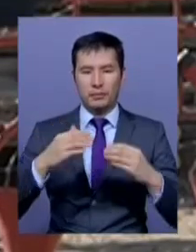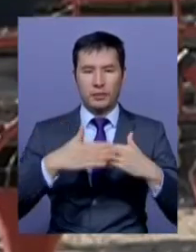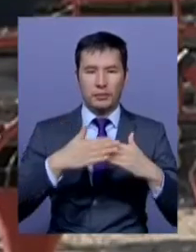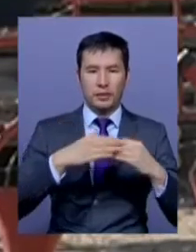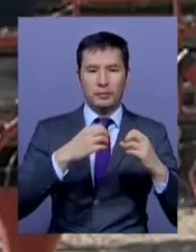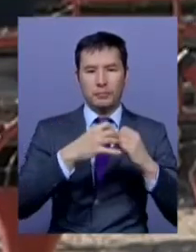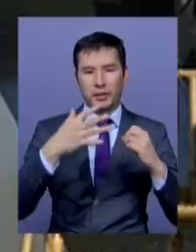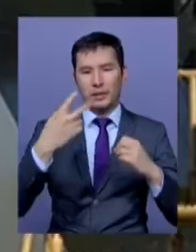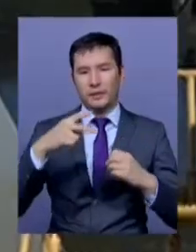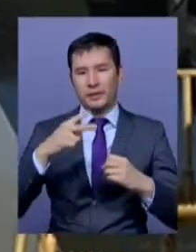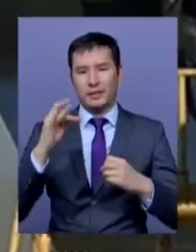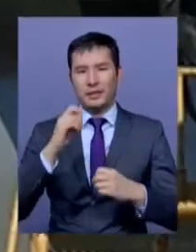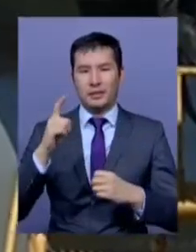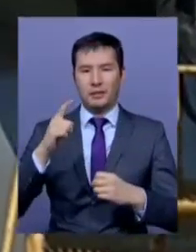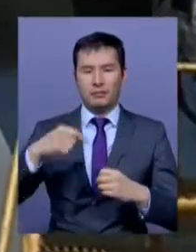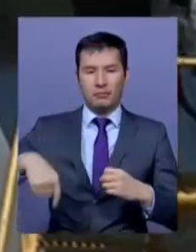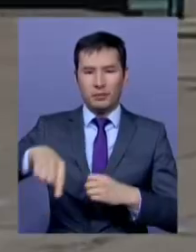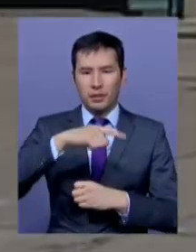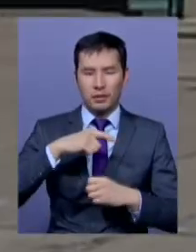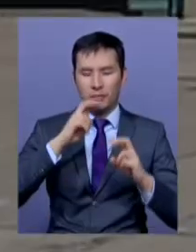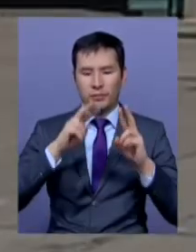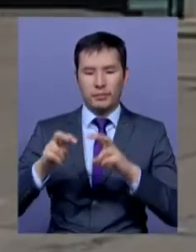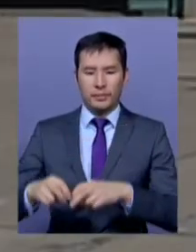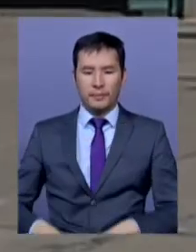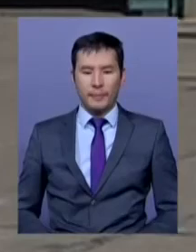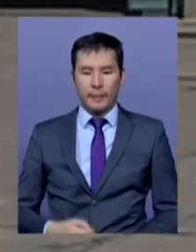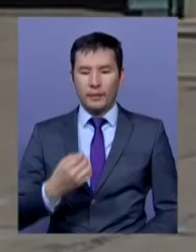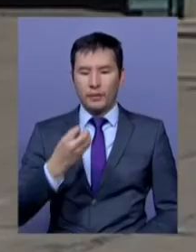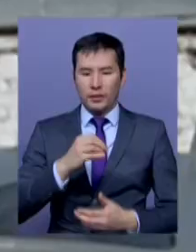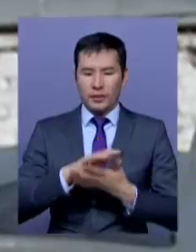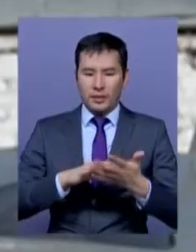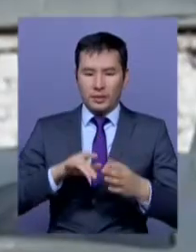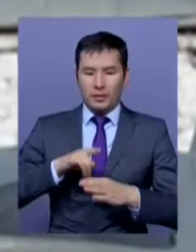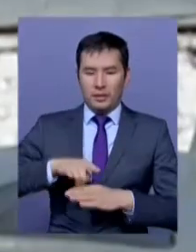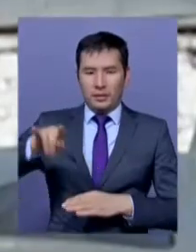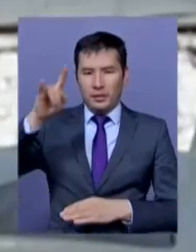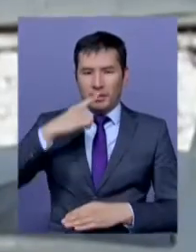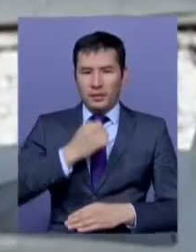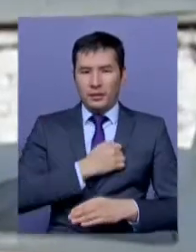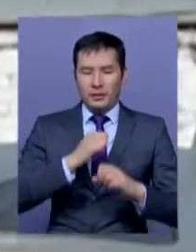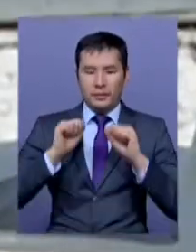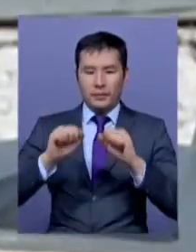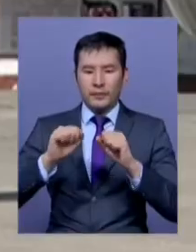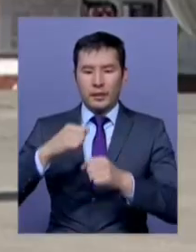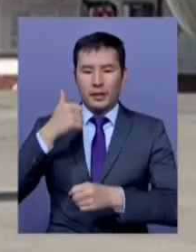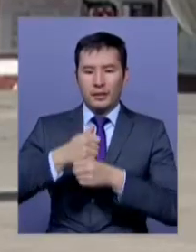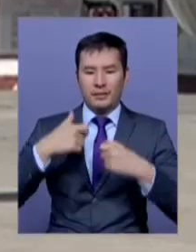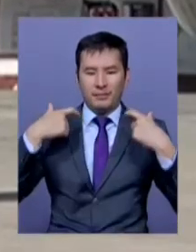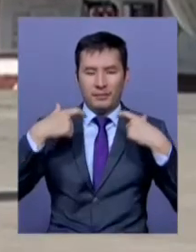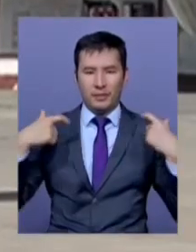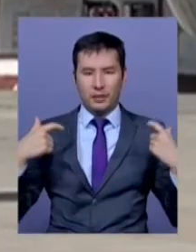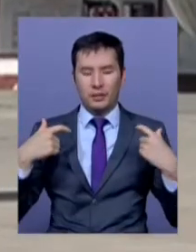жуық рейс жасайды. Жыл сайын жоспарлы түрде өтетін әскери шараны биыл әуе қорғаныс күштерінің бас қолбасшысының